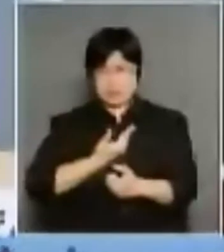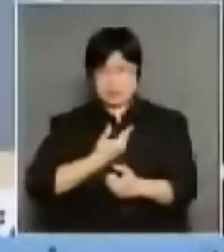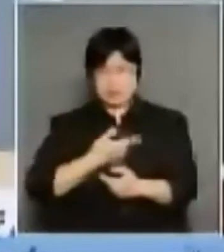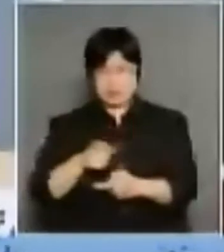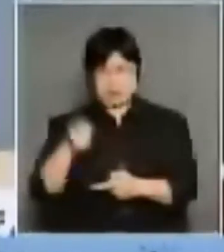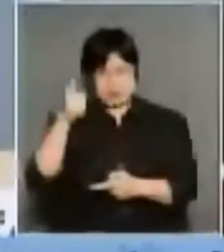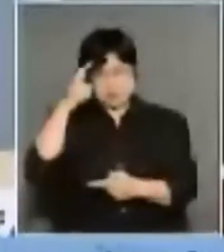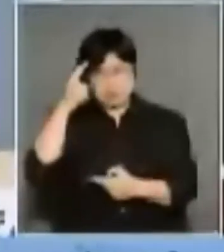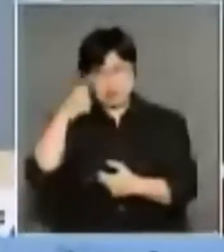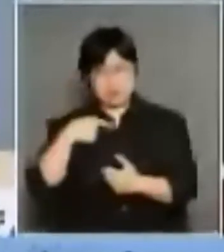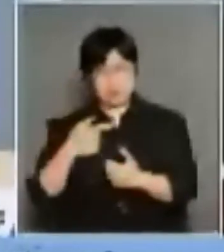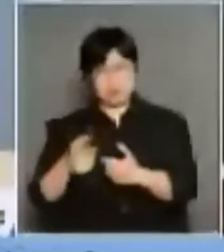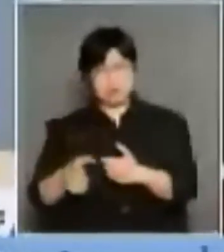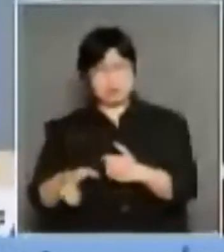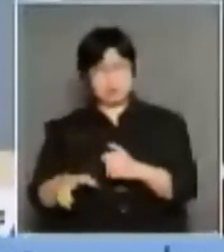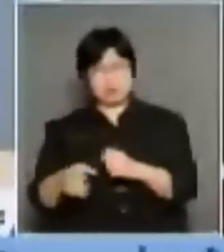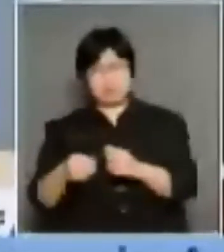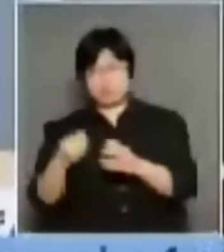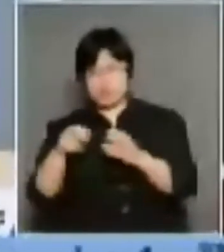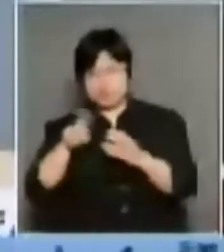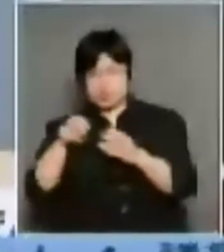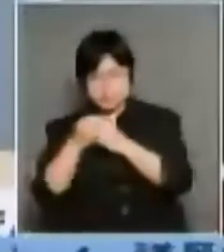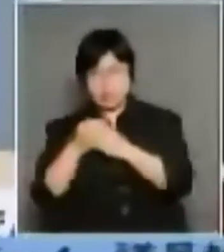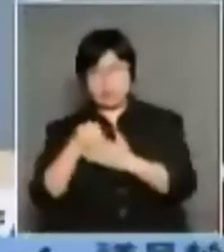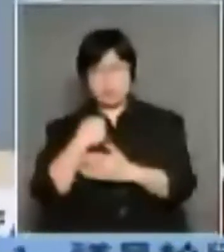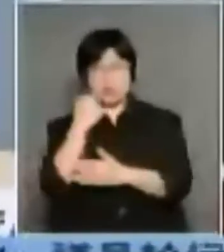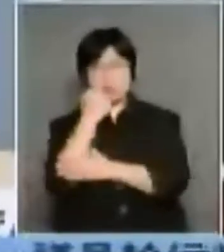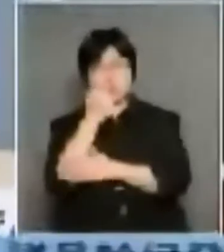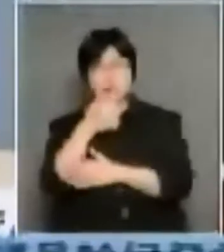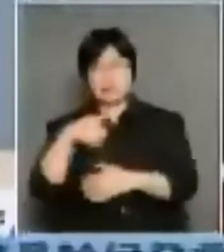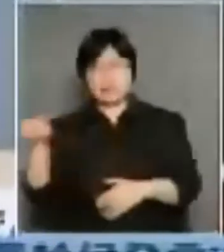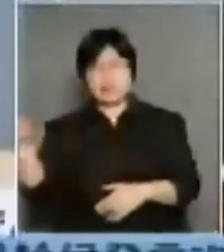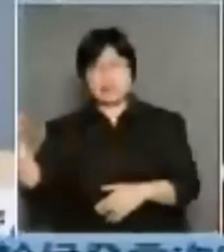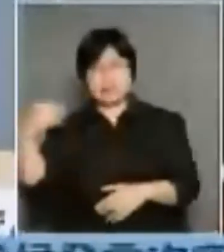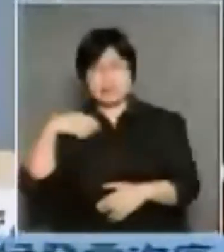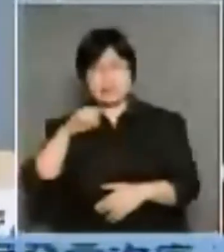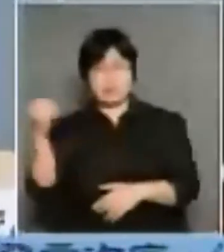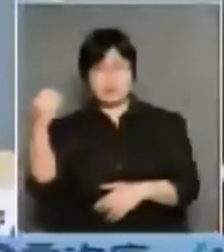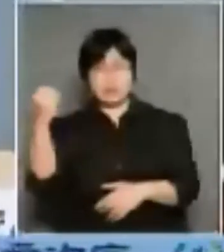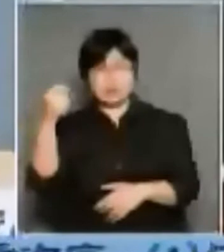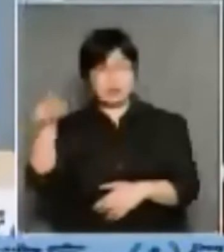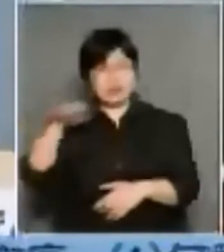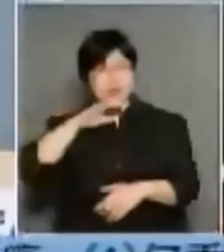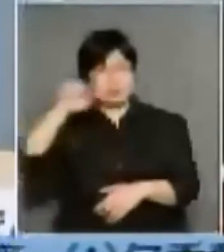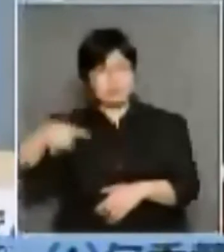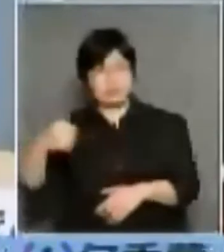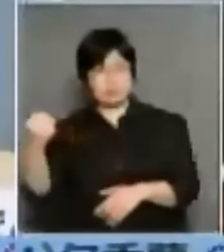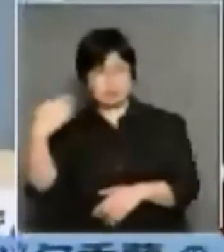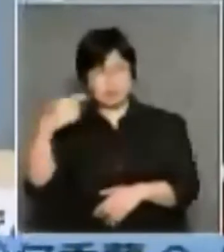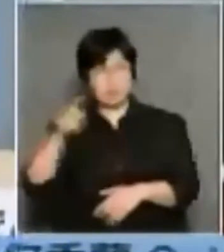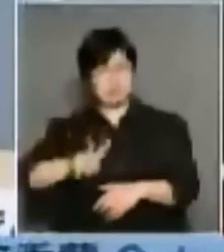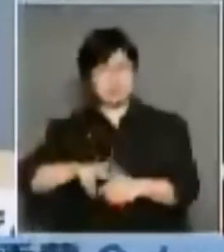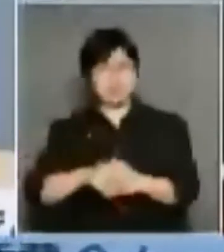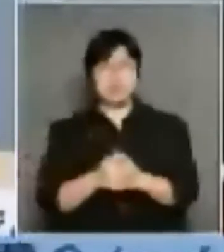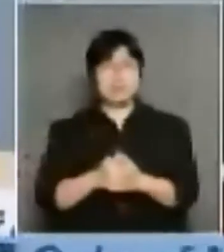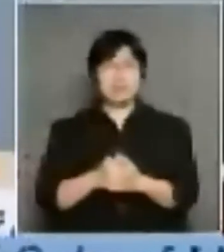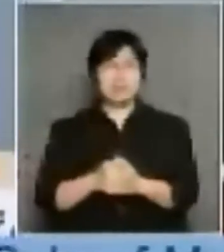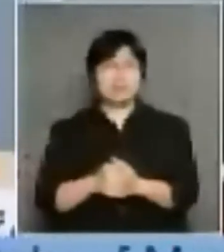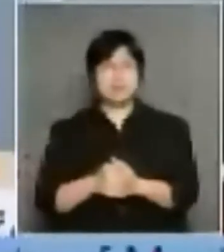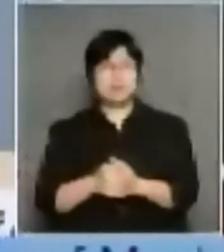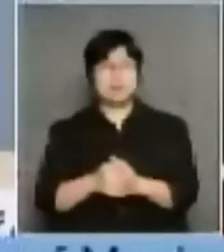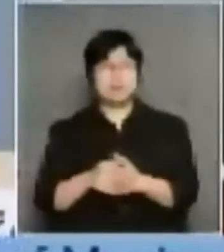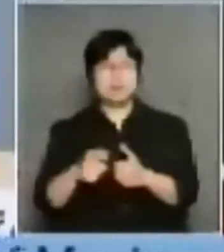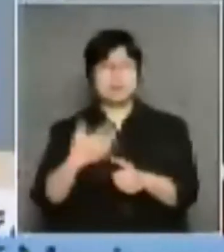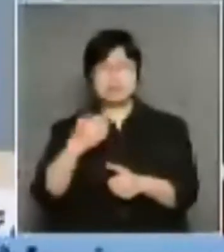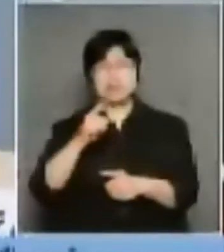人這樣抽水，如果不是我走出去抗議員，他又在說，他現在還在說，待會是不是？主席，天地